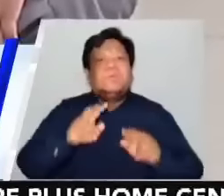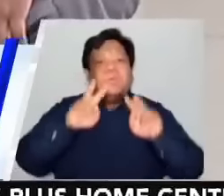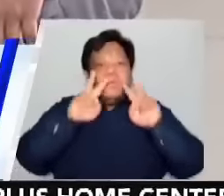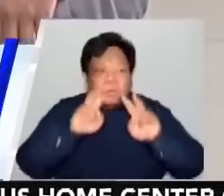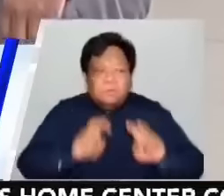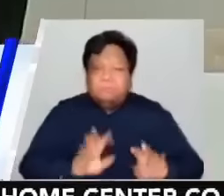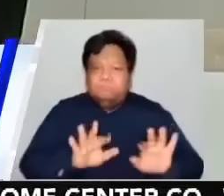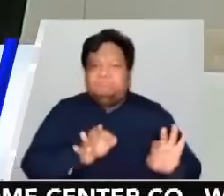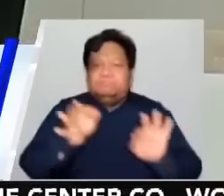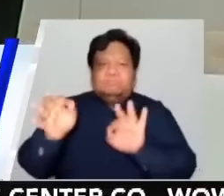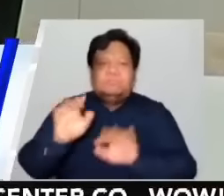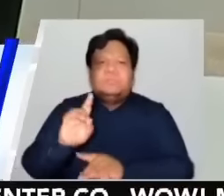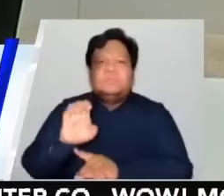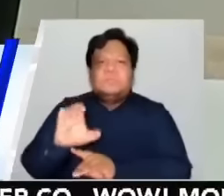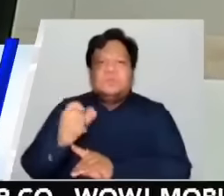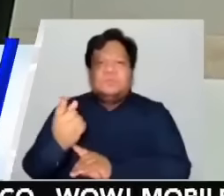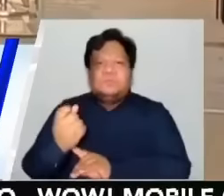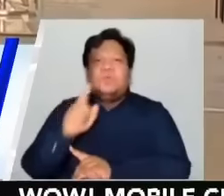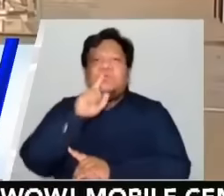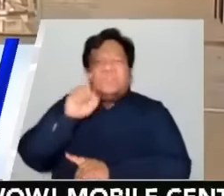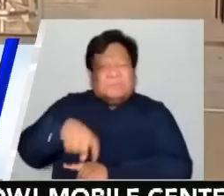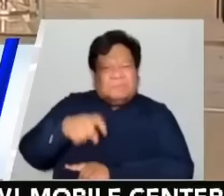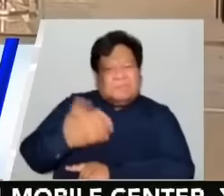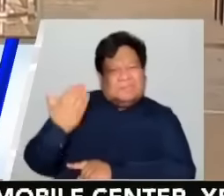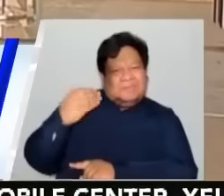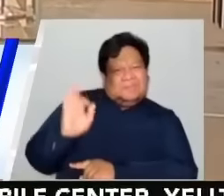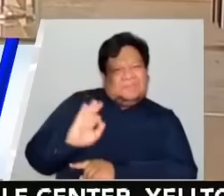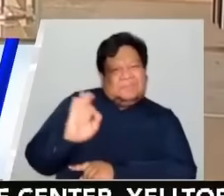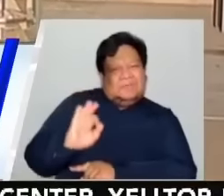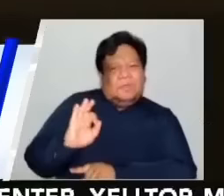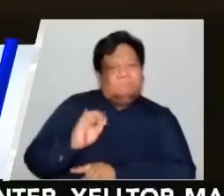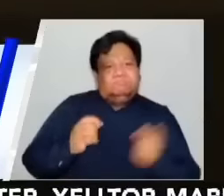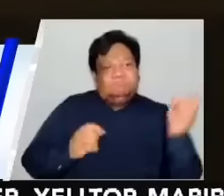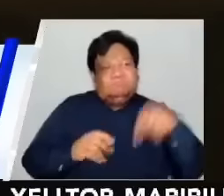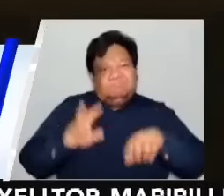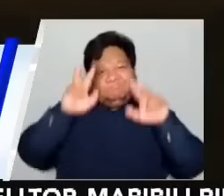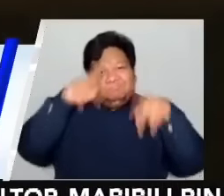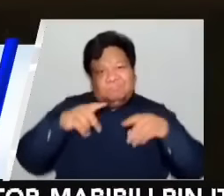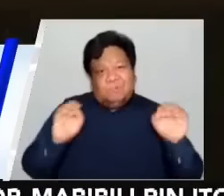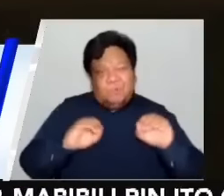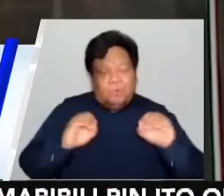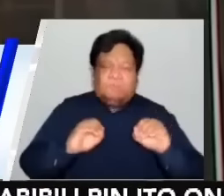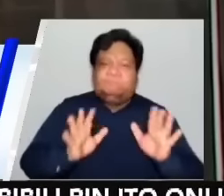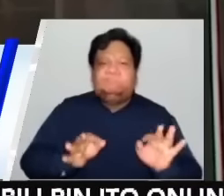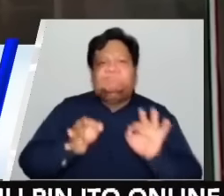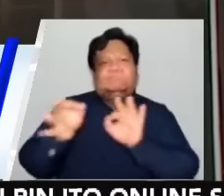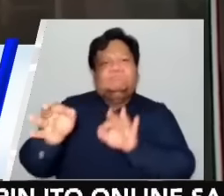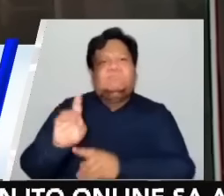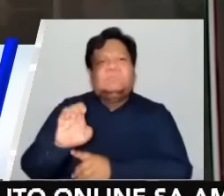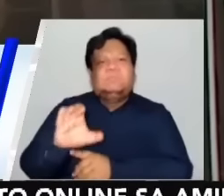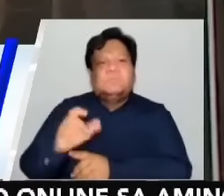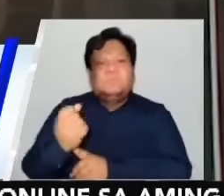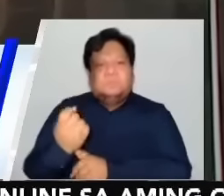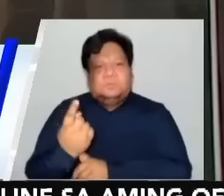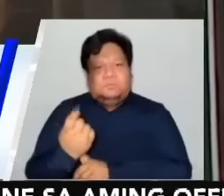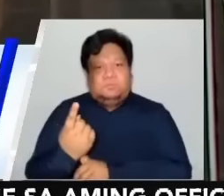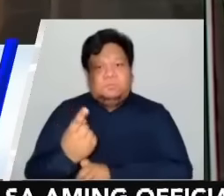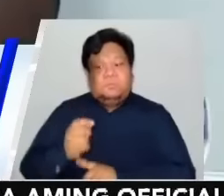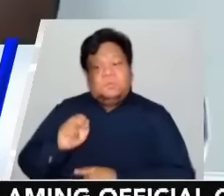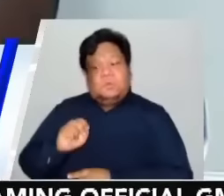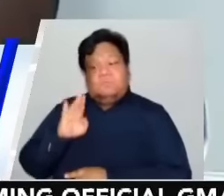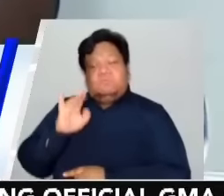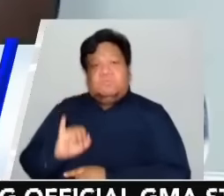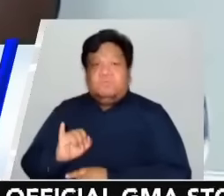sana noong Biyernes matapos hindi sumipot ang bise. Sinabi rin ng NBI na hindi ito magbibigay ng advance question sa